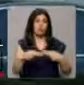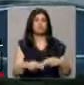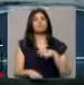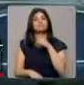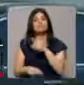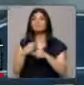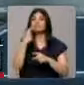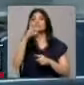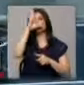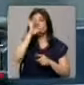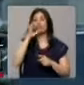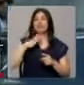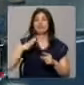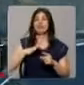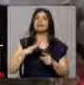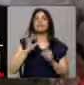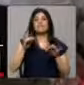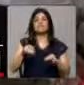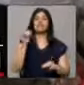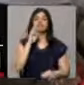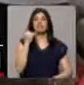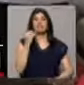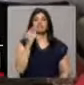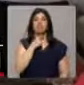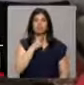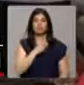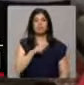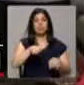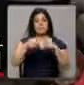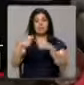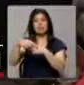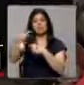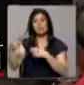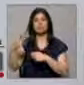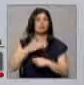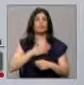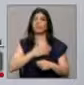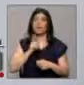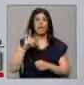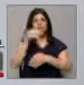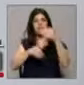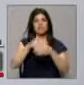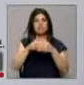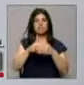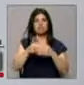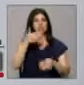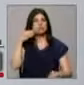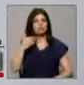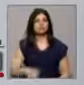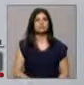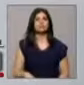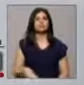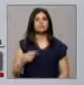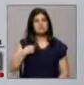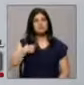querer ver terminadas até 20 de agosto. A oposição rejeita eleições antecipadas. Nós dizemos que